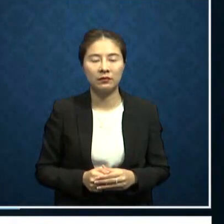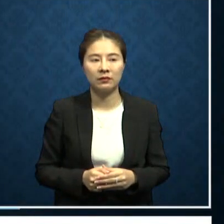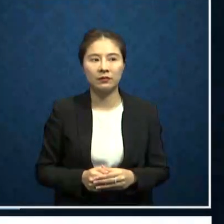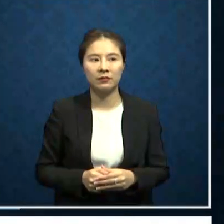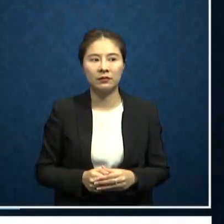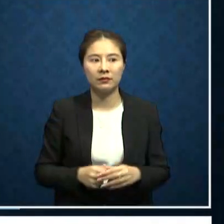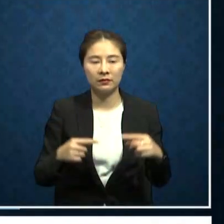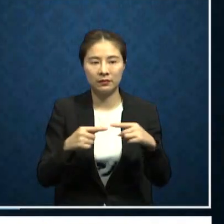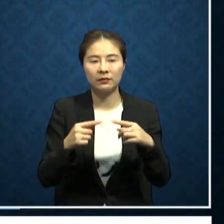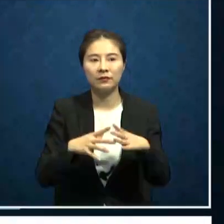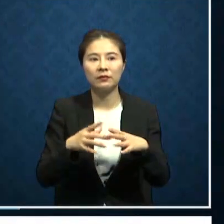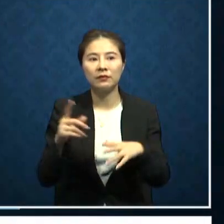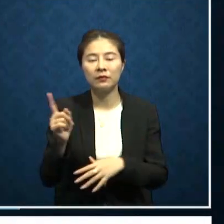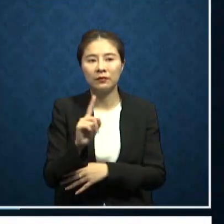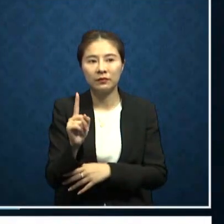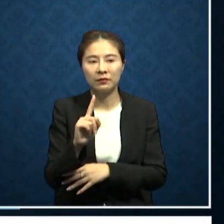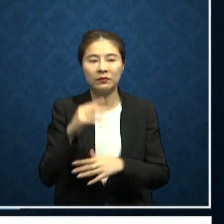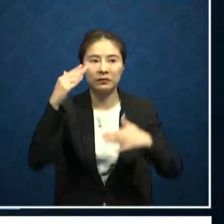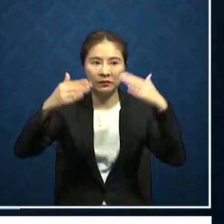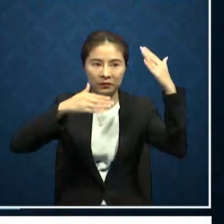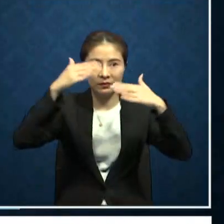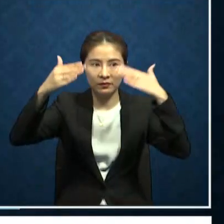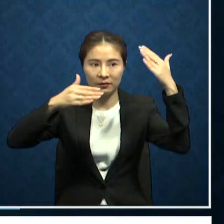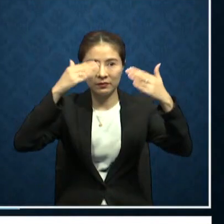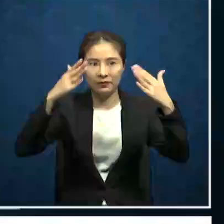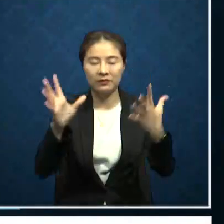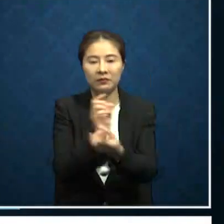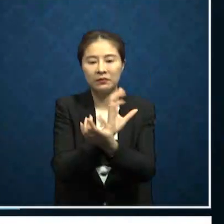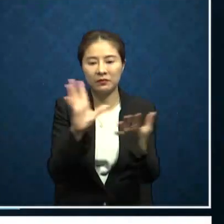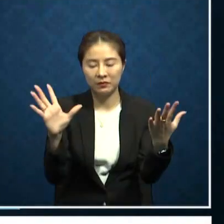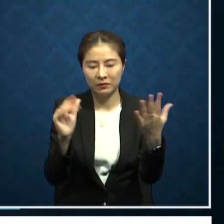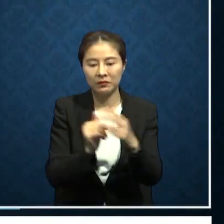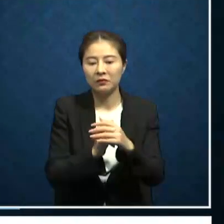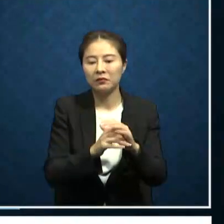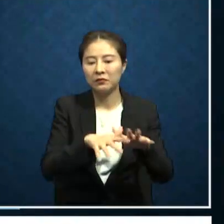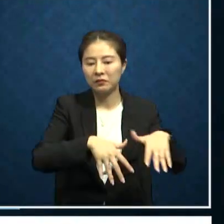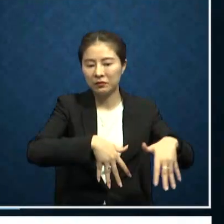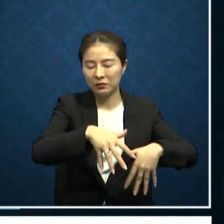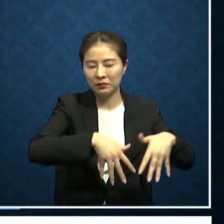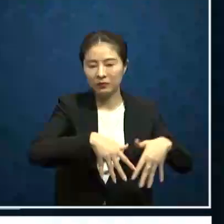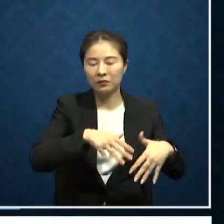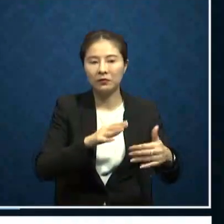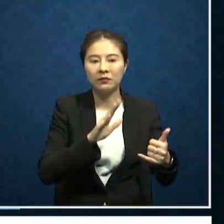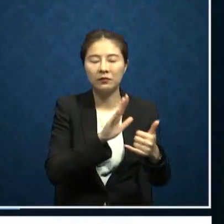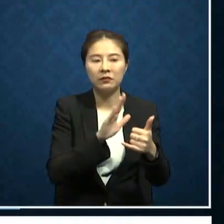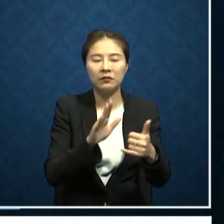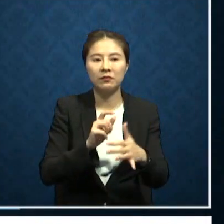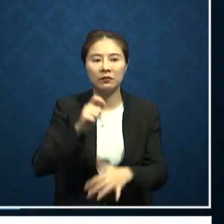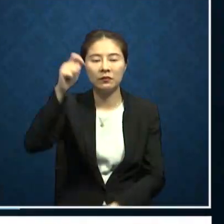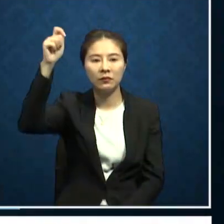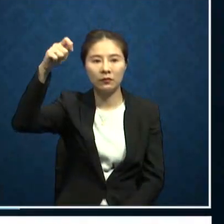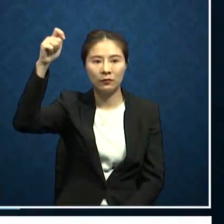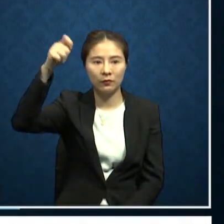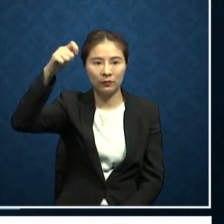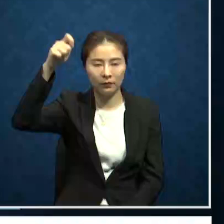ในส่วนการและเล่นพื้นเมืองค่ะจะเป็นการและเล่นที่เป็นเอกลักษณ์ท้องถิ่นนะคะก็จะมีเรื่องของการเล่นว่าวเอ่อการเล่น